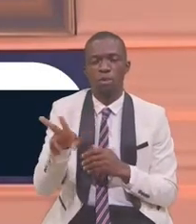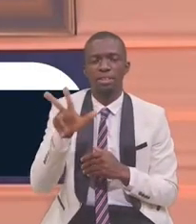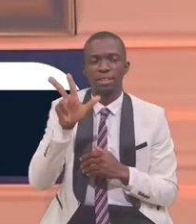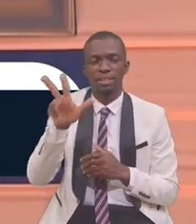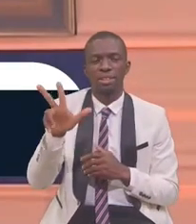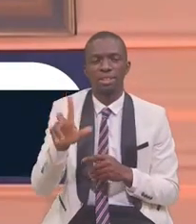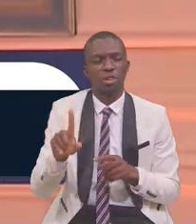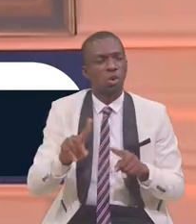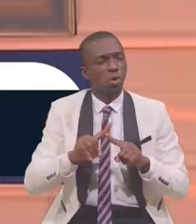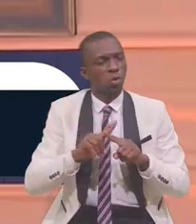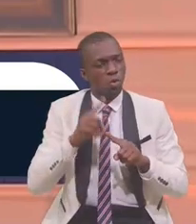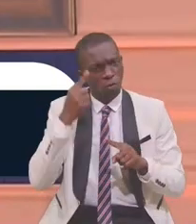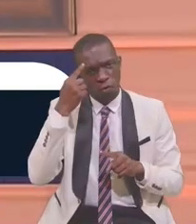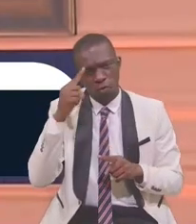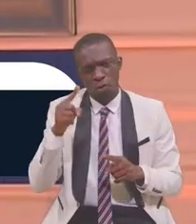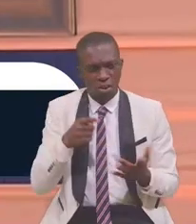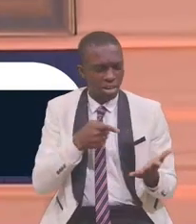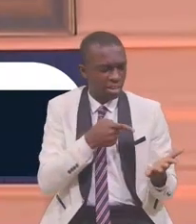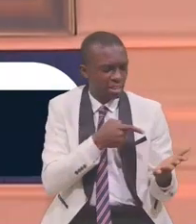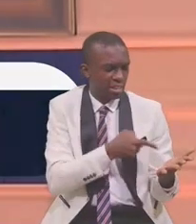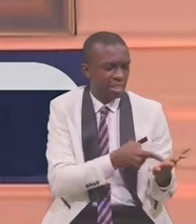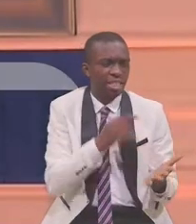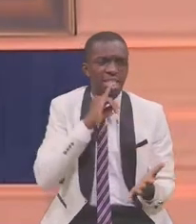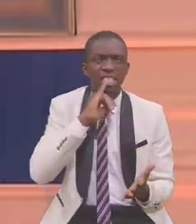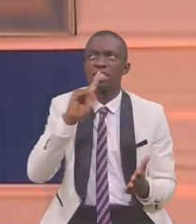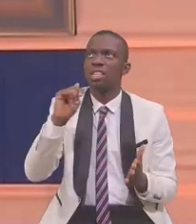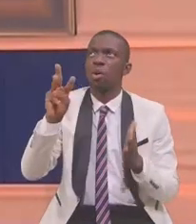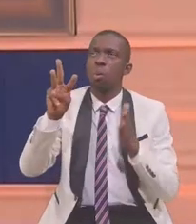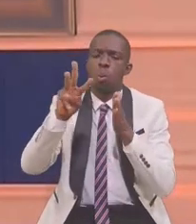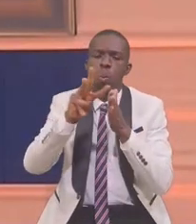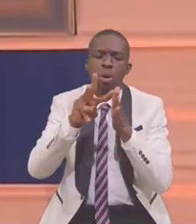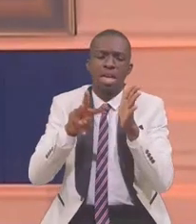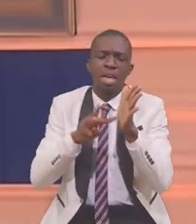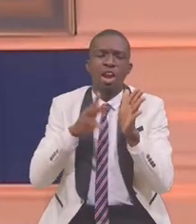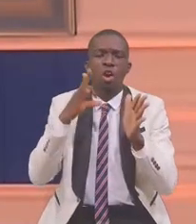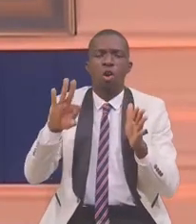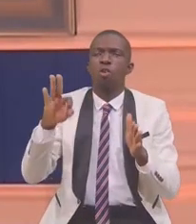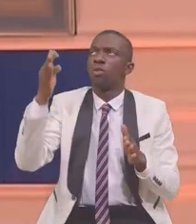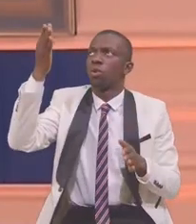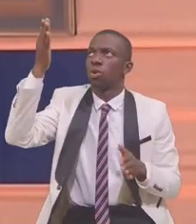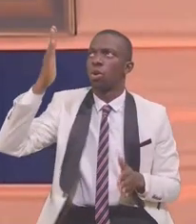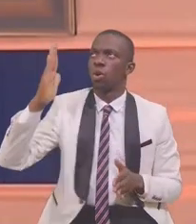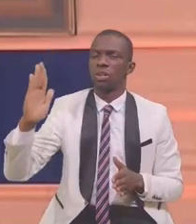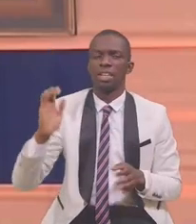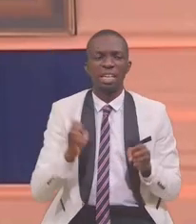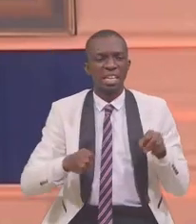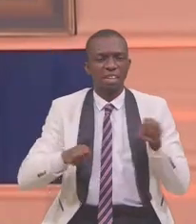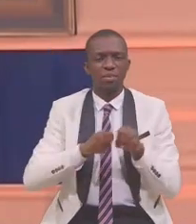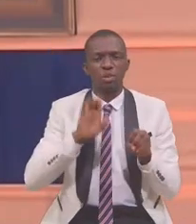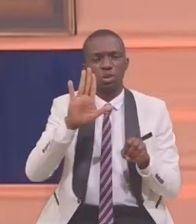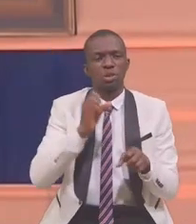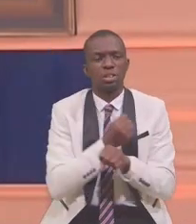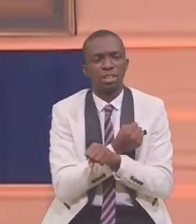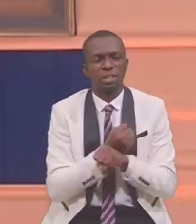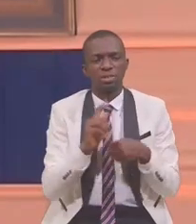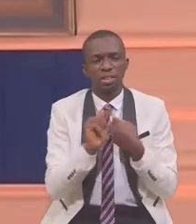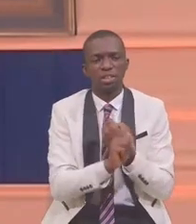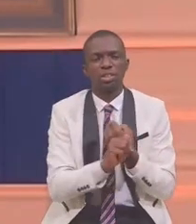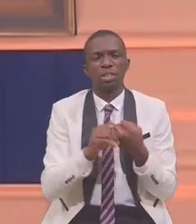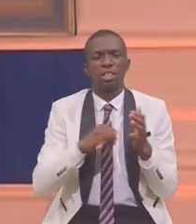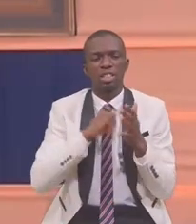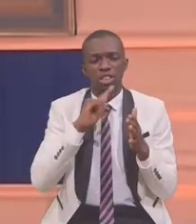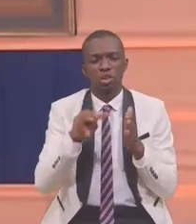Ce que Dieu veut, c'est votre sanctification. C'est la volonté de Dieu, il le fera dans votre vie.